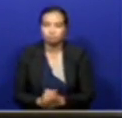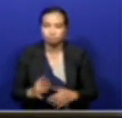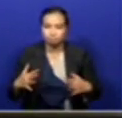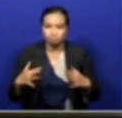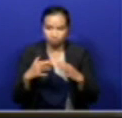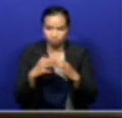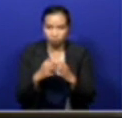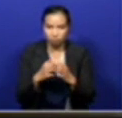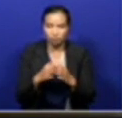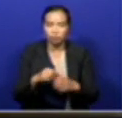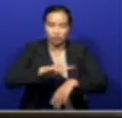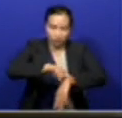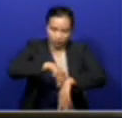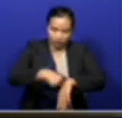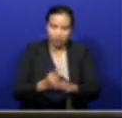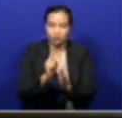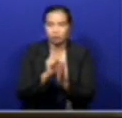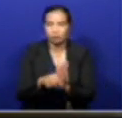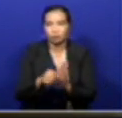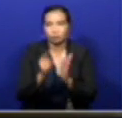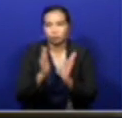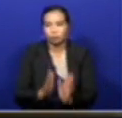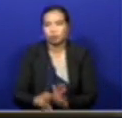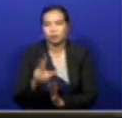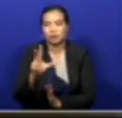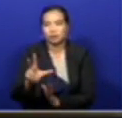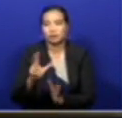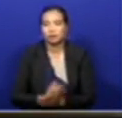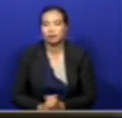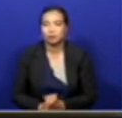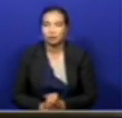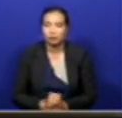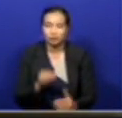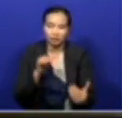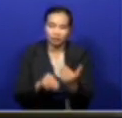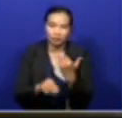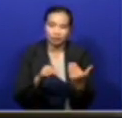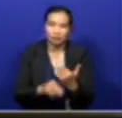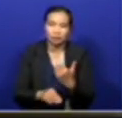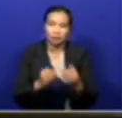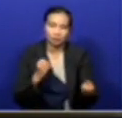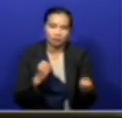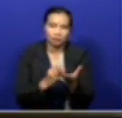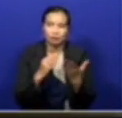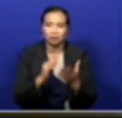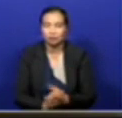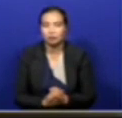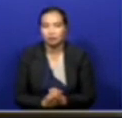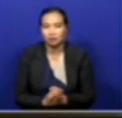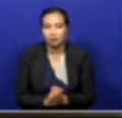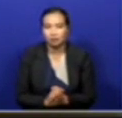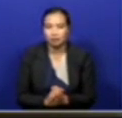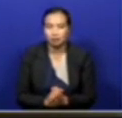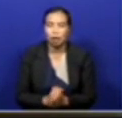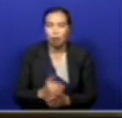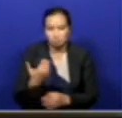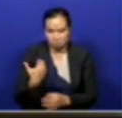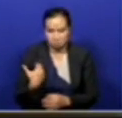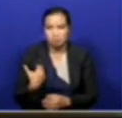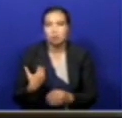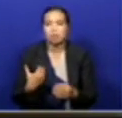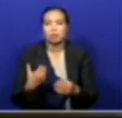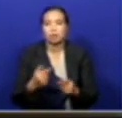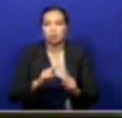ตุชั่วโมงละ3คนอุบัติเหตุทางถนนไม่ได้ส่งผลกระทบต่อผู้ประสบภัยเท่านั้นแ